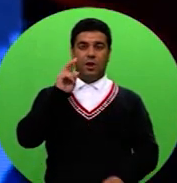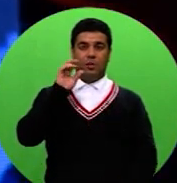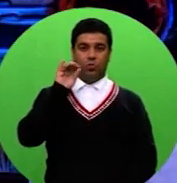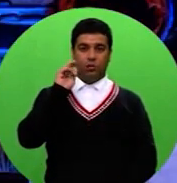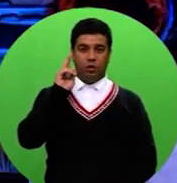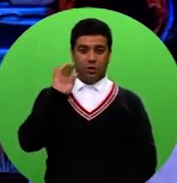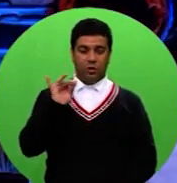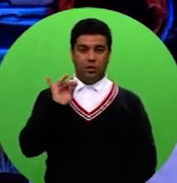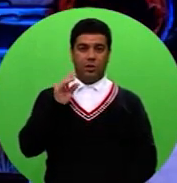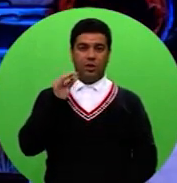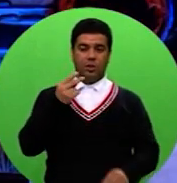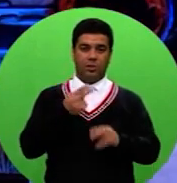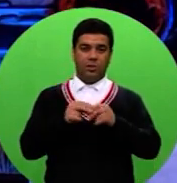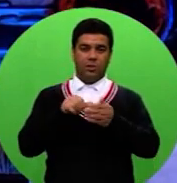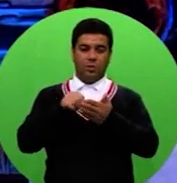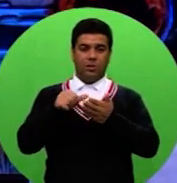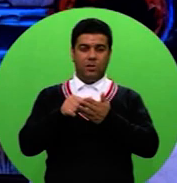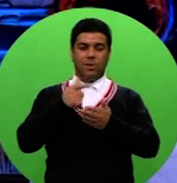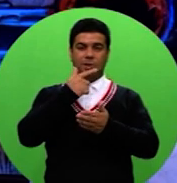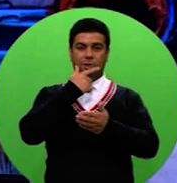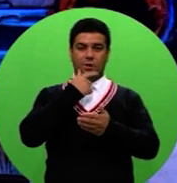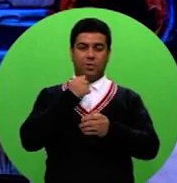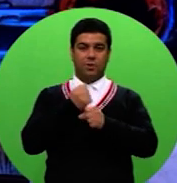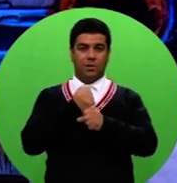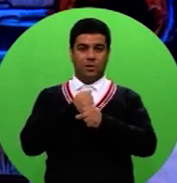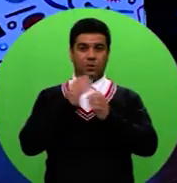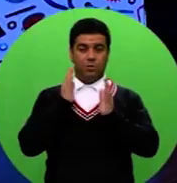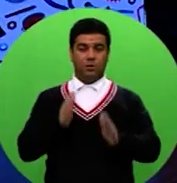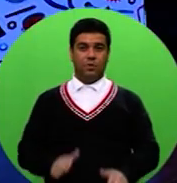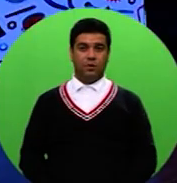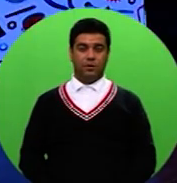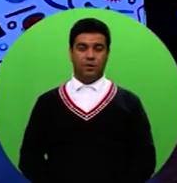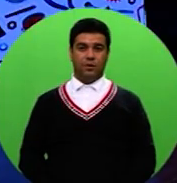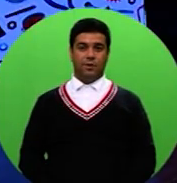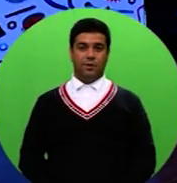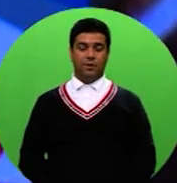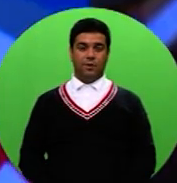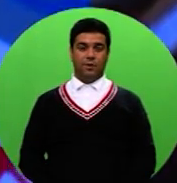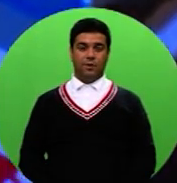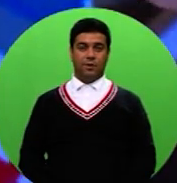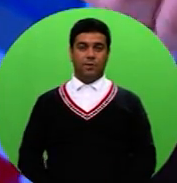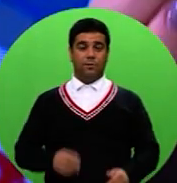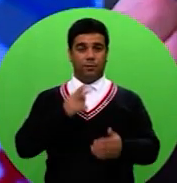Катаем колобочки и их расплющиваем. Вот так вот.